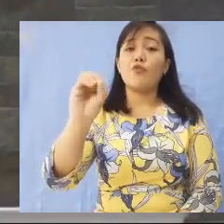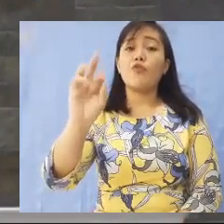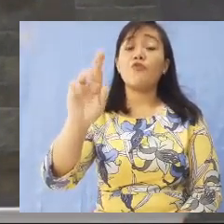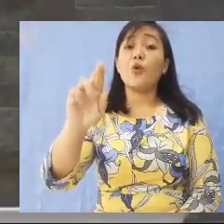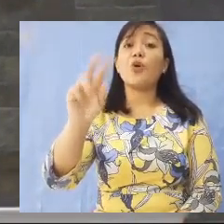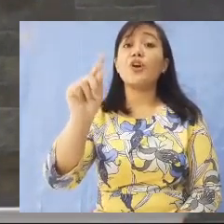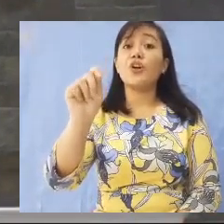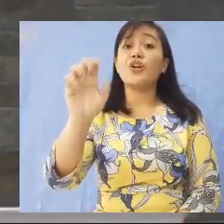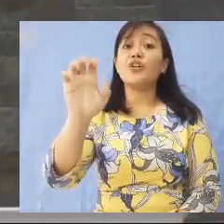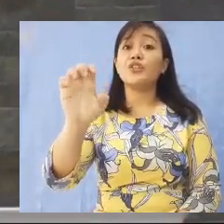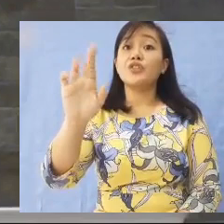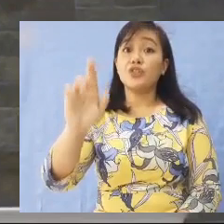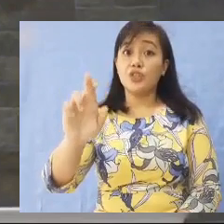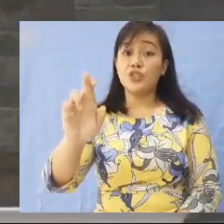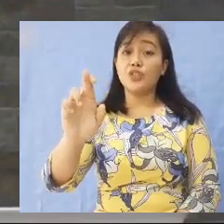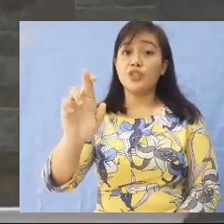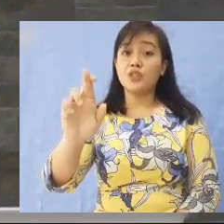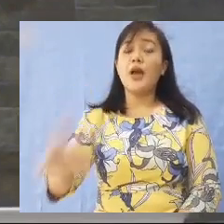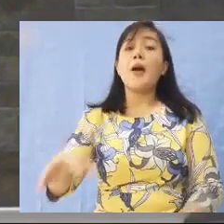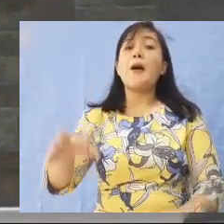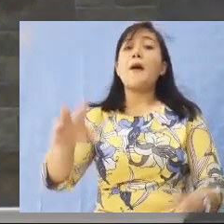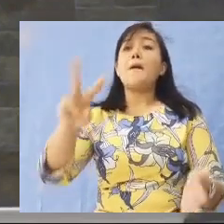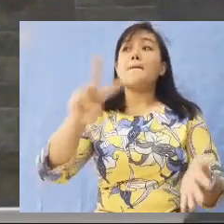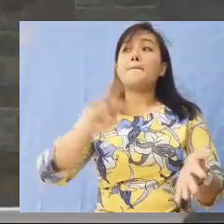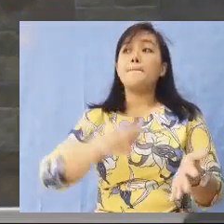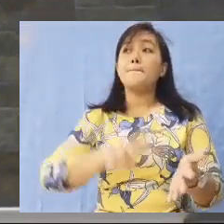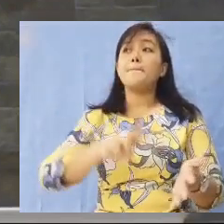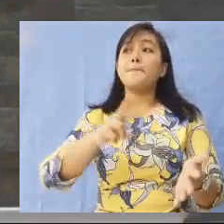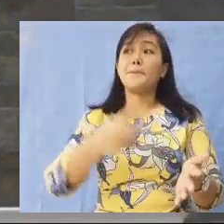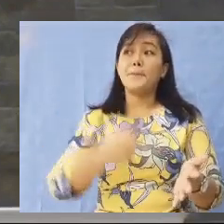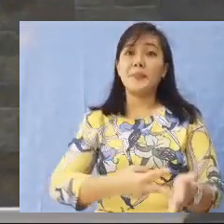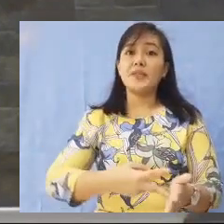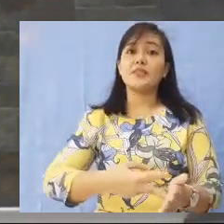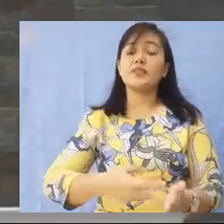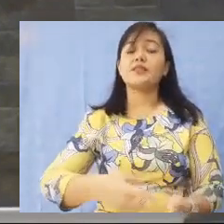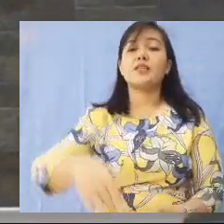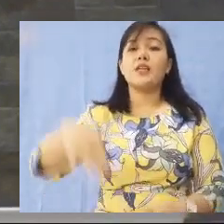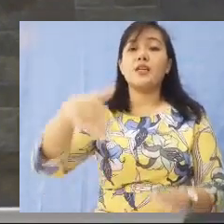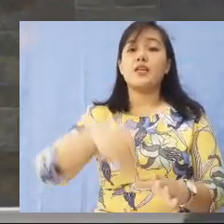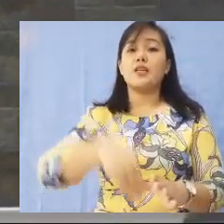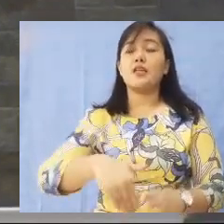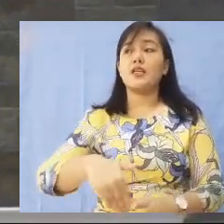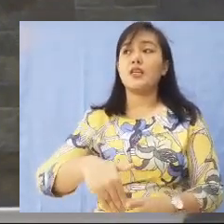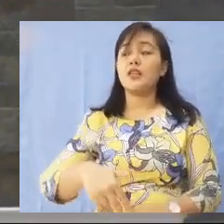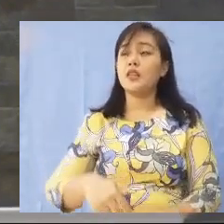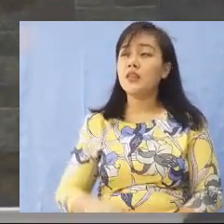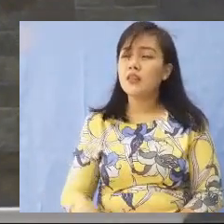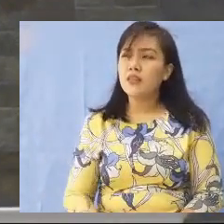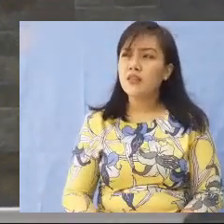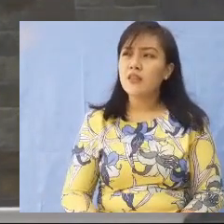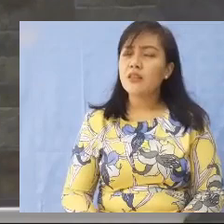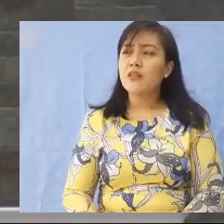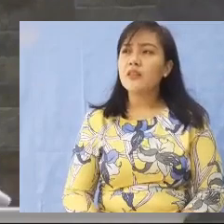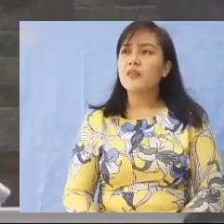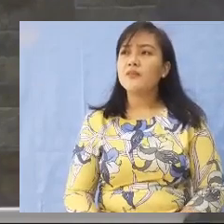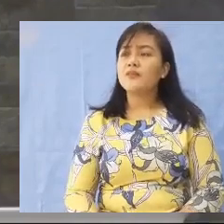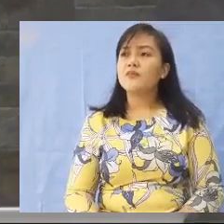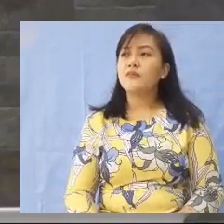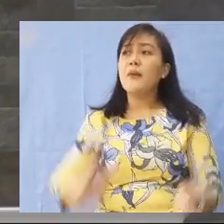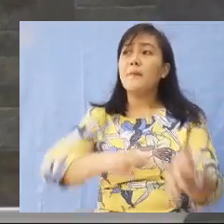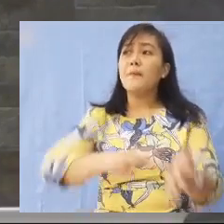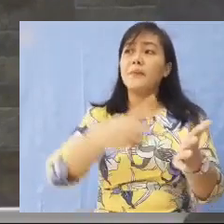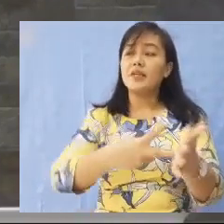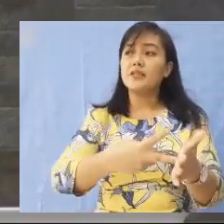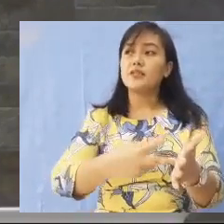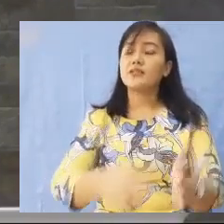fortis. F-O-R-T-I-S. Fortis. Latin po yun. Latin word na fortis. Ano po ang ibig sabihin ng word na